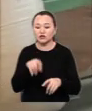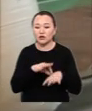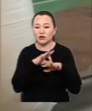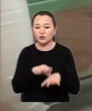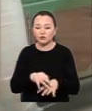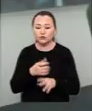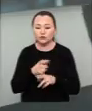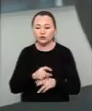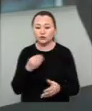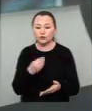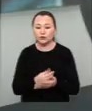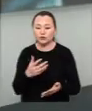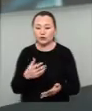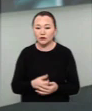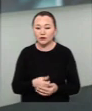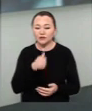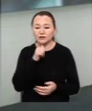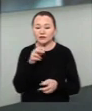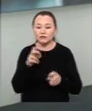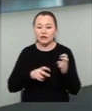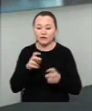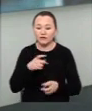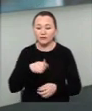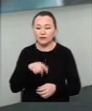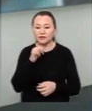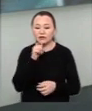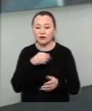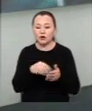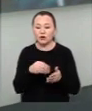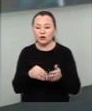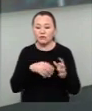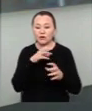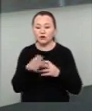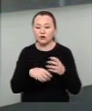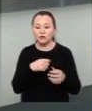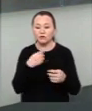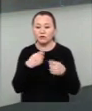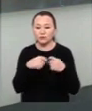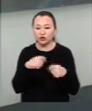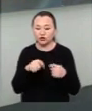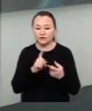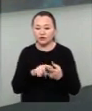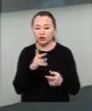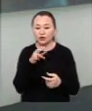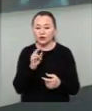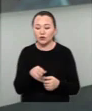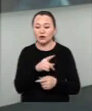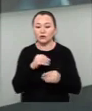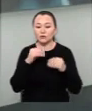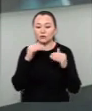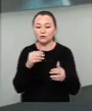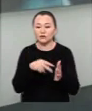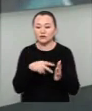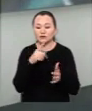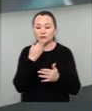логистика бьет по карману. Мы сахарные заводы, сахар средств покупают на мировой бирже Нью-Йоркской. Там повысилась цена за